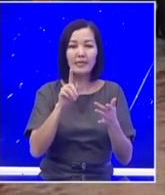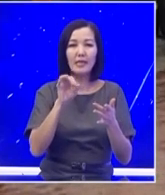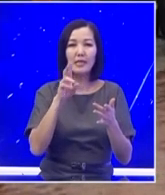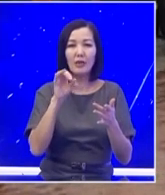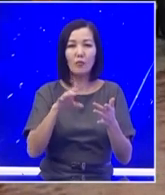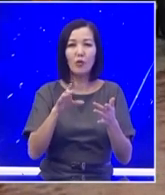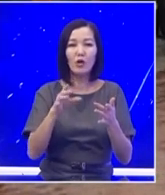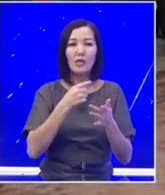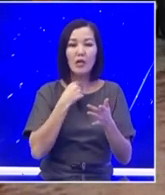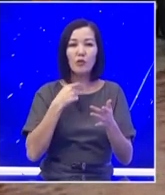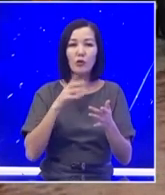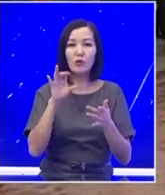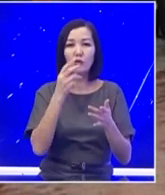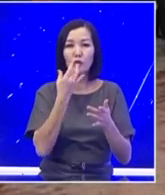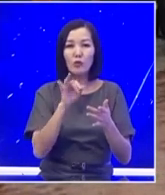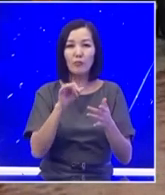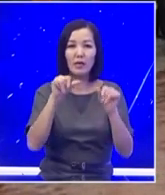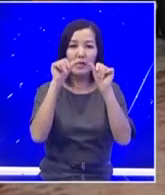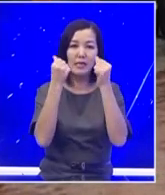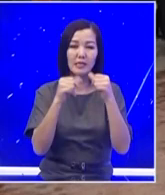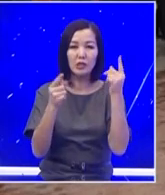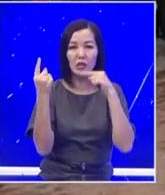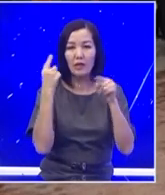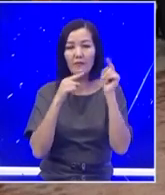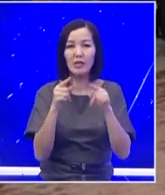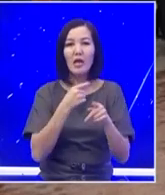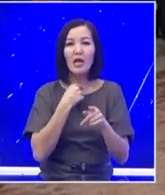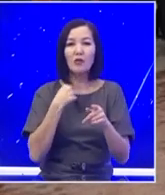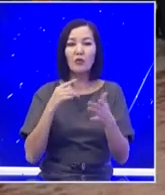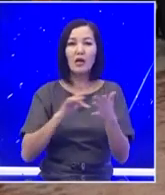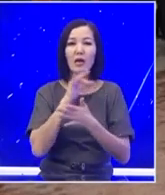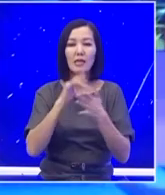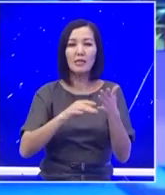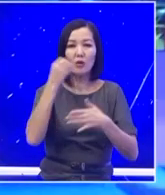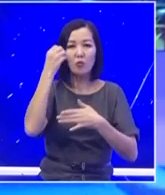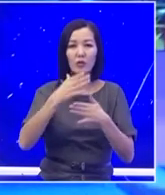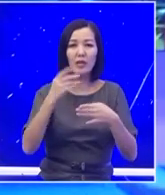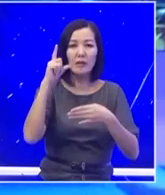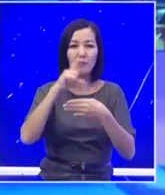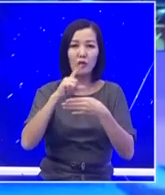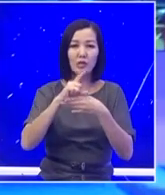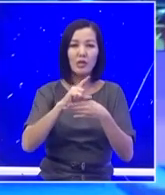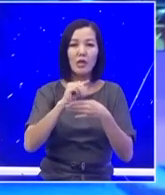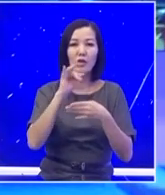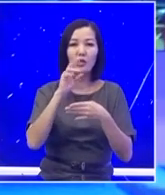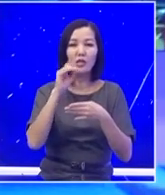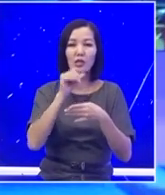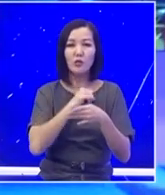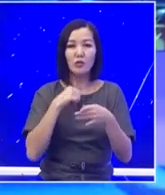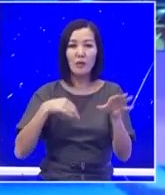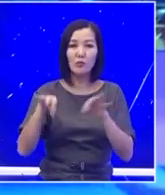облыс орталығындағы Сүйінбай Аронұлы ескерткіштерінің авторы. Талдықорған қаласындағы орталық мешітті де Қазыбек жанашұлы